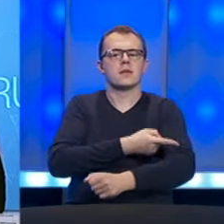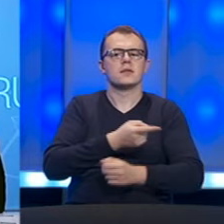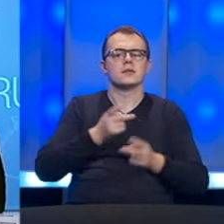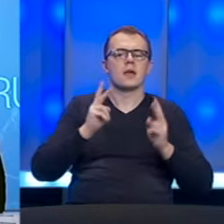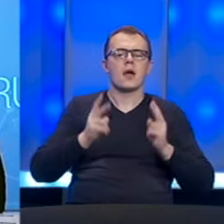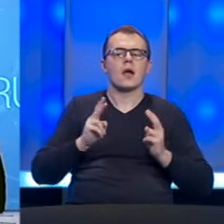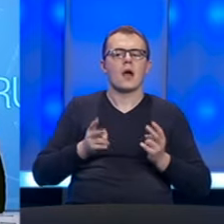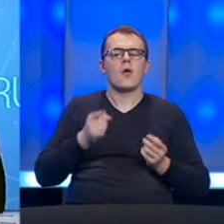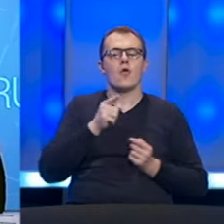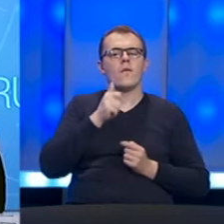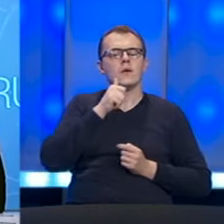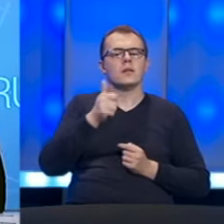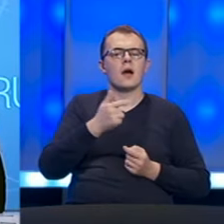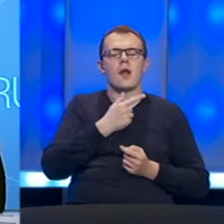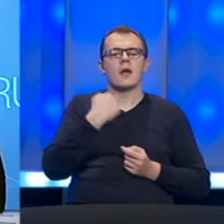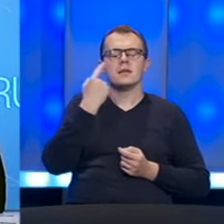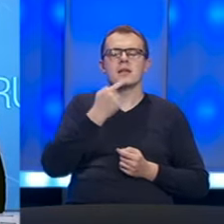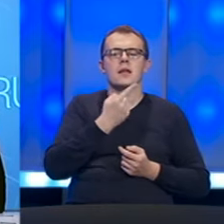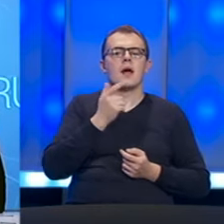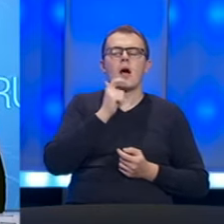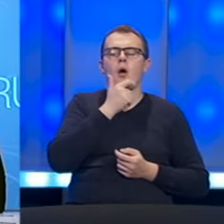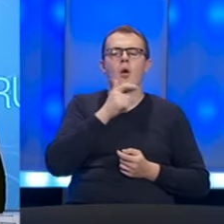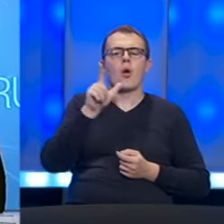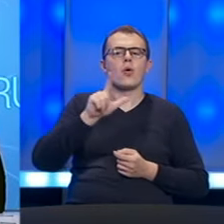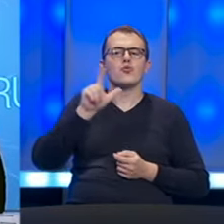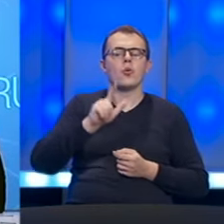kako ovih dana izgleda London?